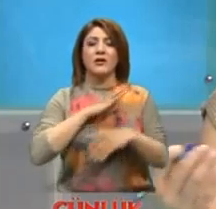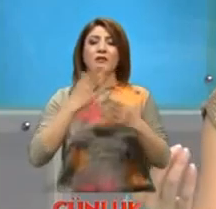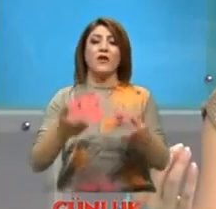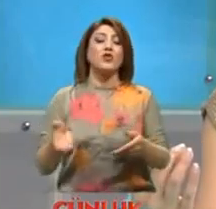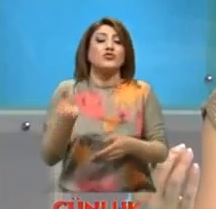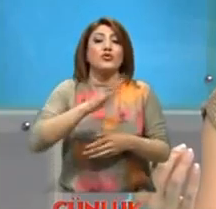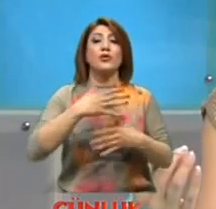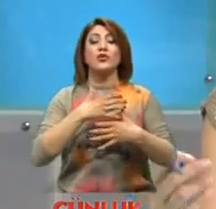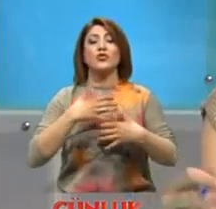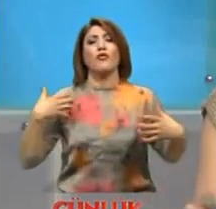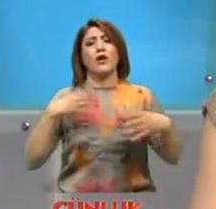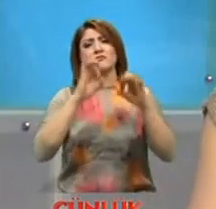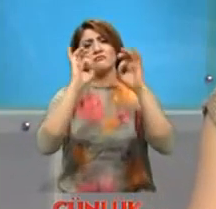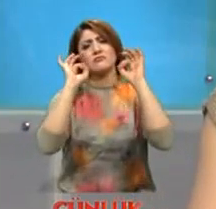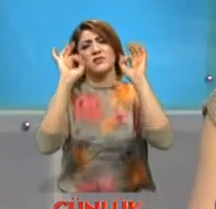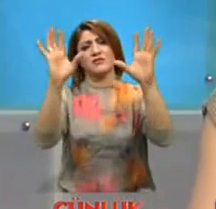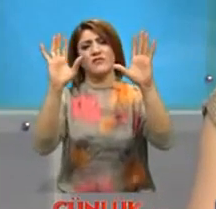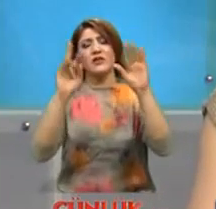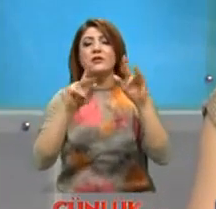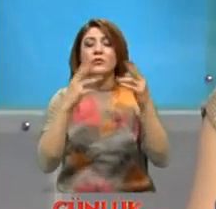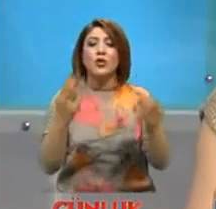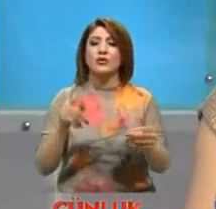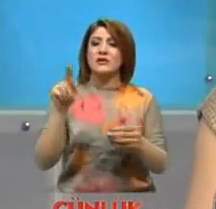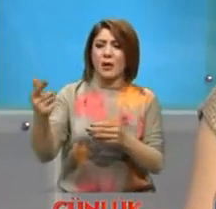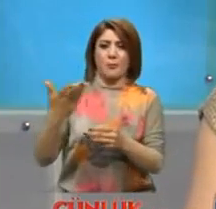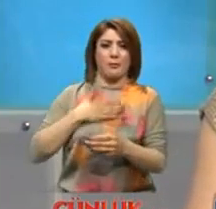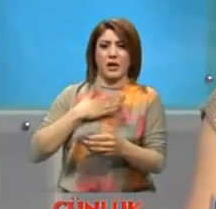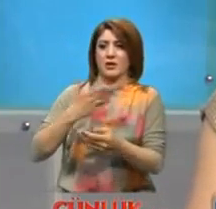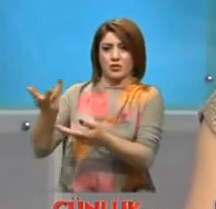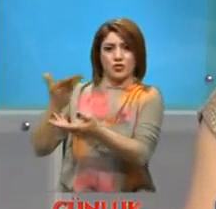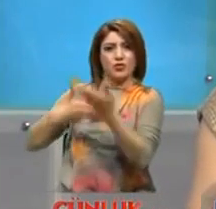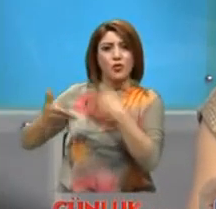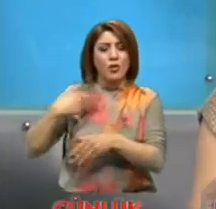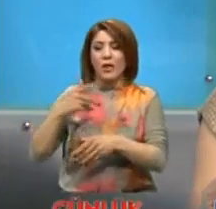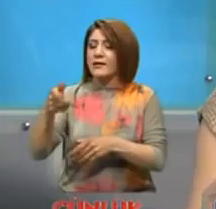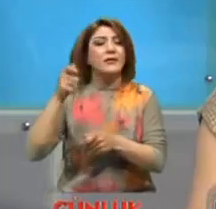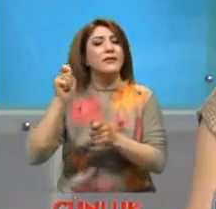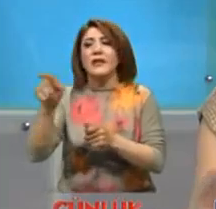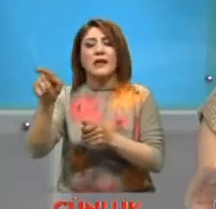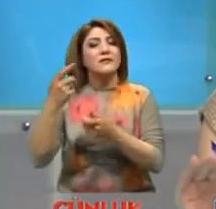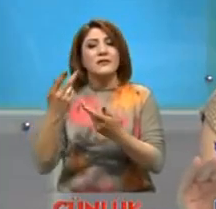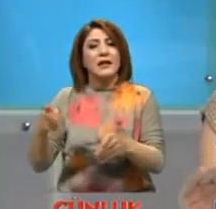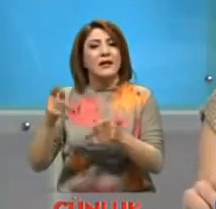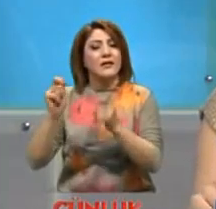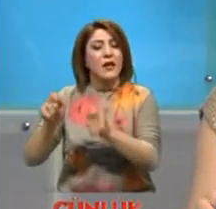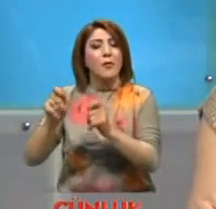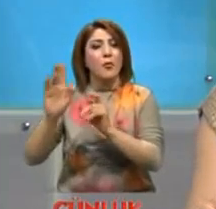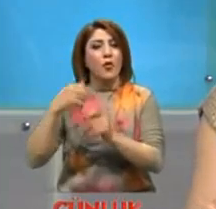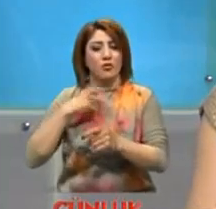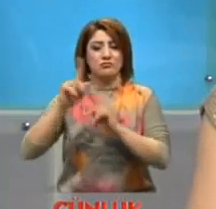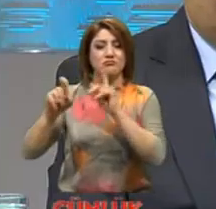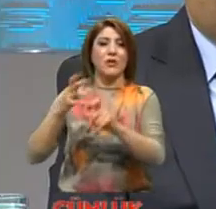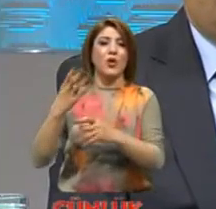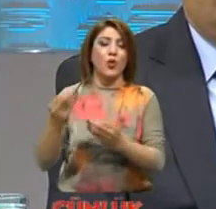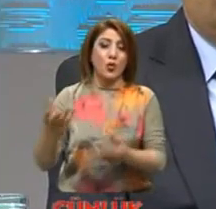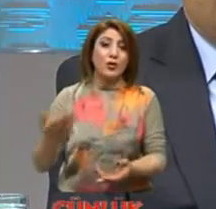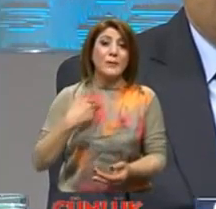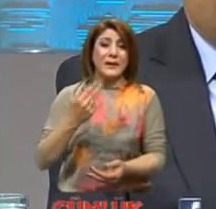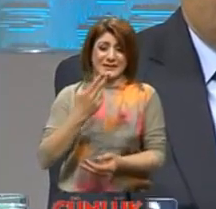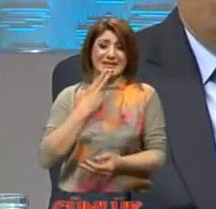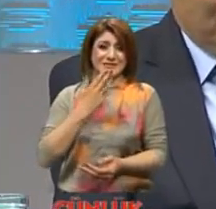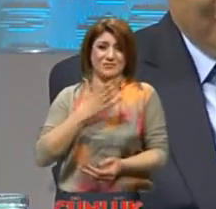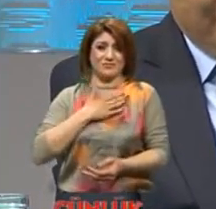asla güvenmiyorlar. Sen bana söylediğin şeyi kendin yapmıyorsun diyorlar ve orada ip kopuyor. Kesinlikle. Zincir kopuyor orada. Çok etkili oluyor. Kızım